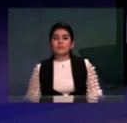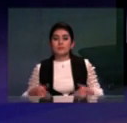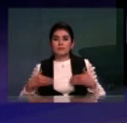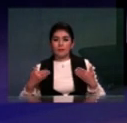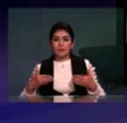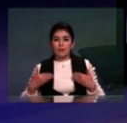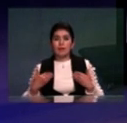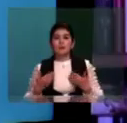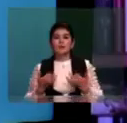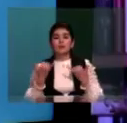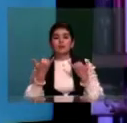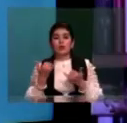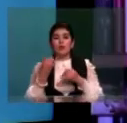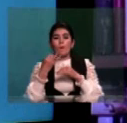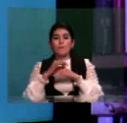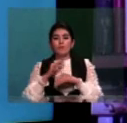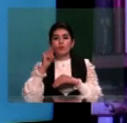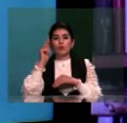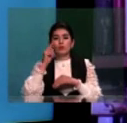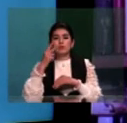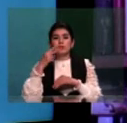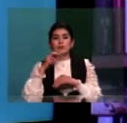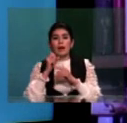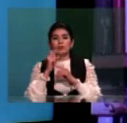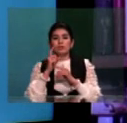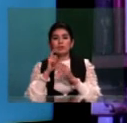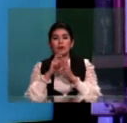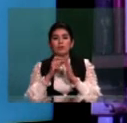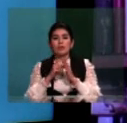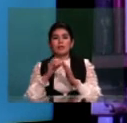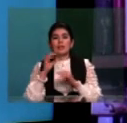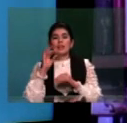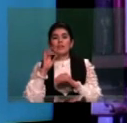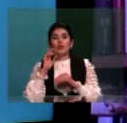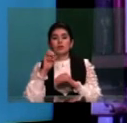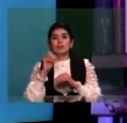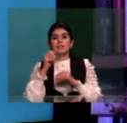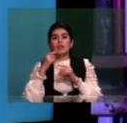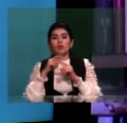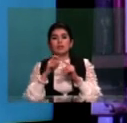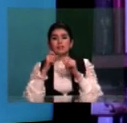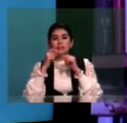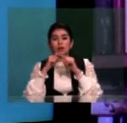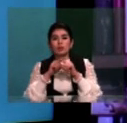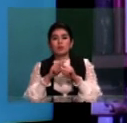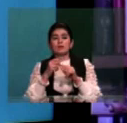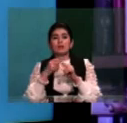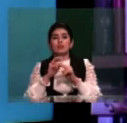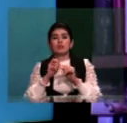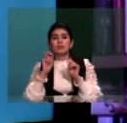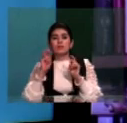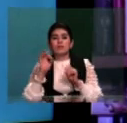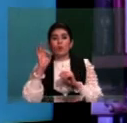Здравствуйте! Сегодня я проведу урок для 11 класса по предмету информатика и информационные технологии. Тема